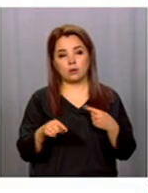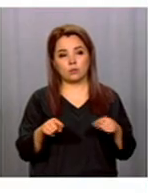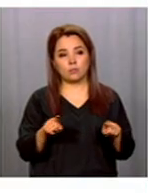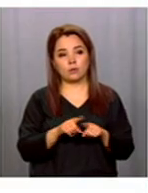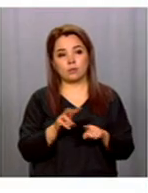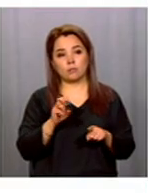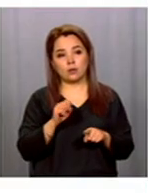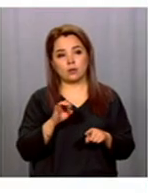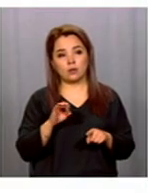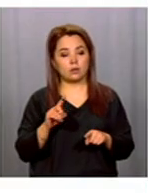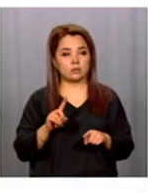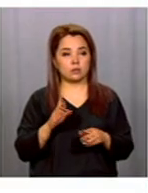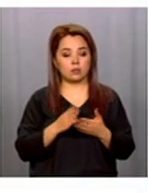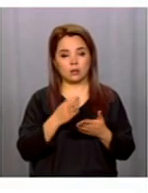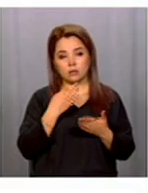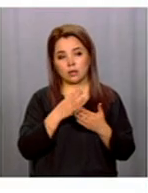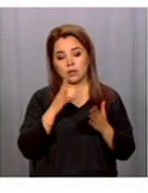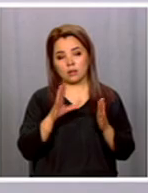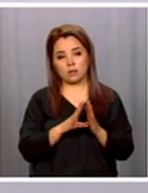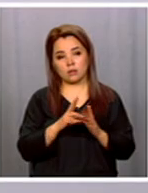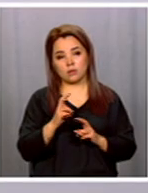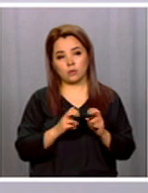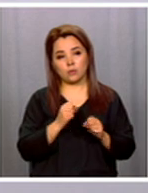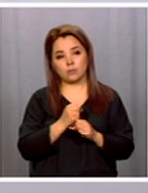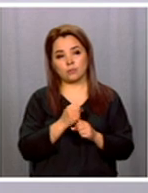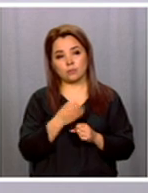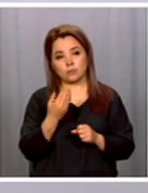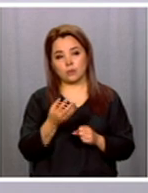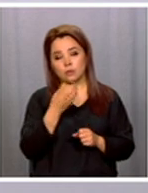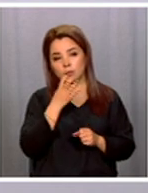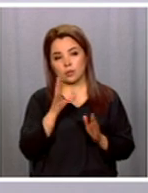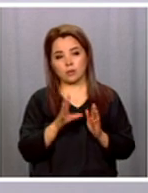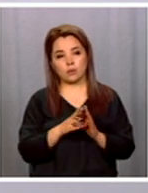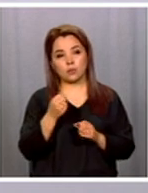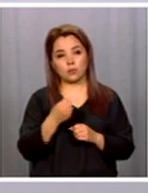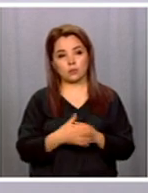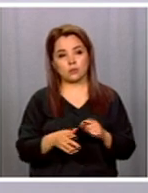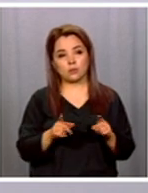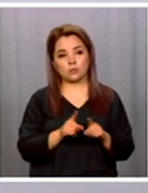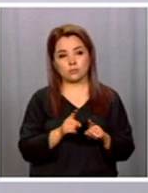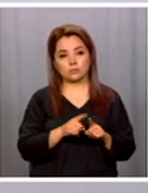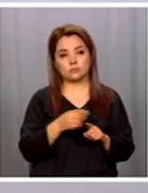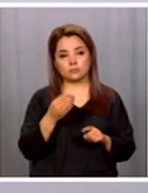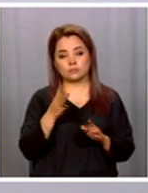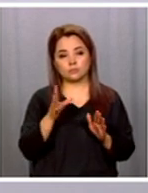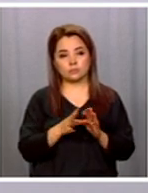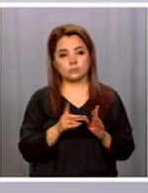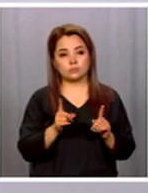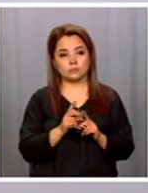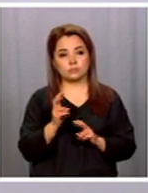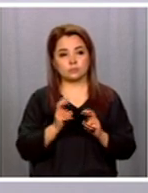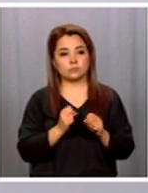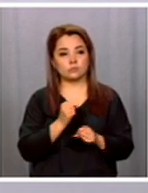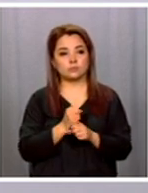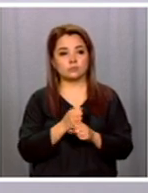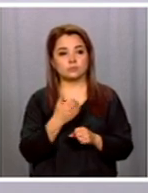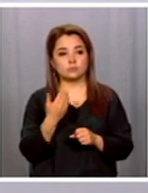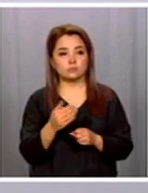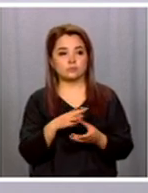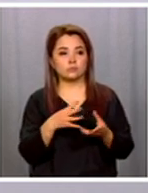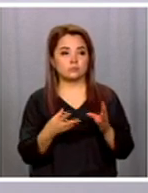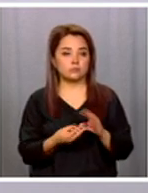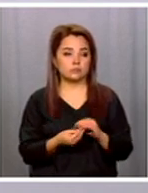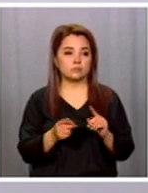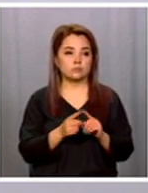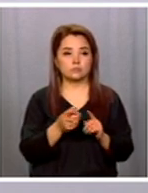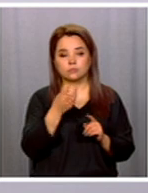тек қана электр энергиясын өндіретін болса, жылу электр орталықтары бұл электр энергиясын өндірумен қатар жалпы